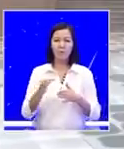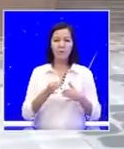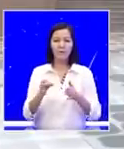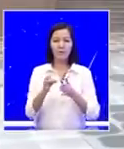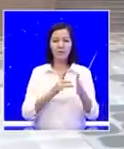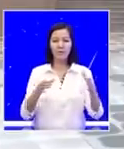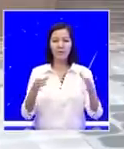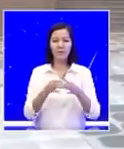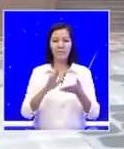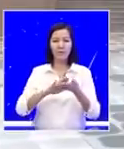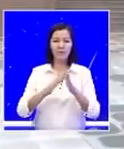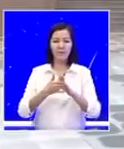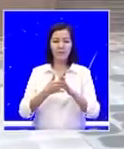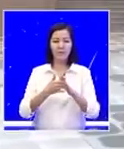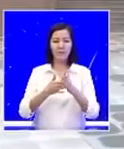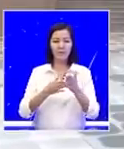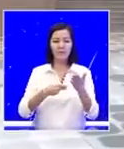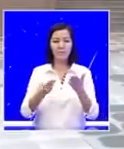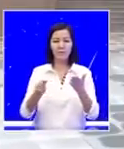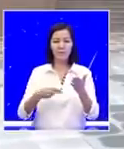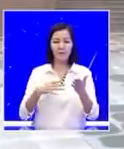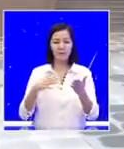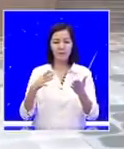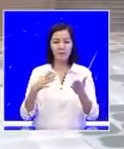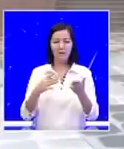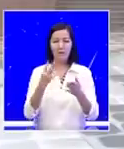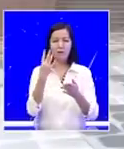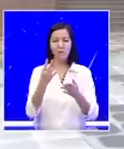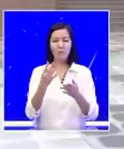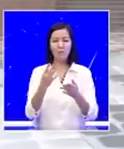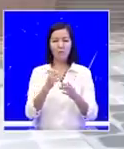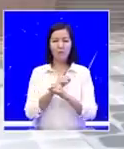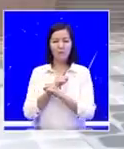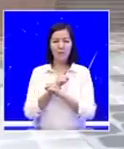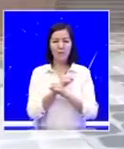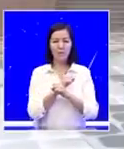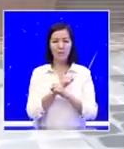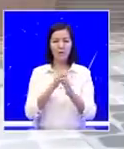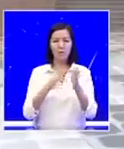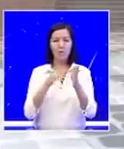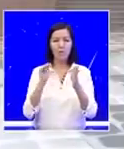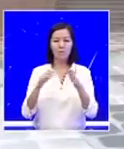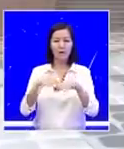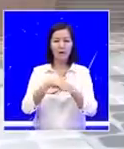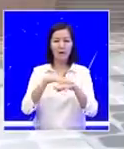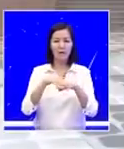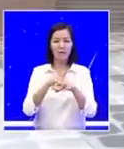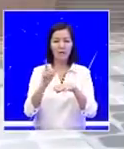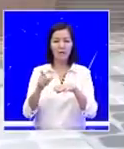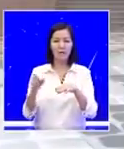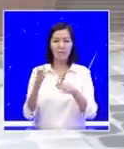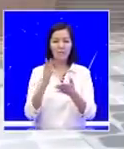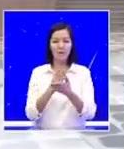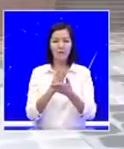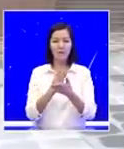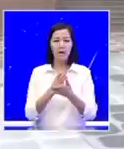штабпен келісілген. Осы аталған 4 саяжайда 9 мыңға жуық халық бар. Алматы облысы әкімінің